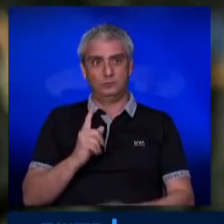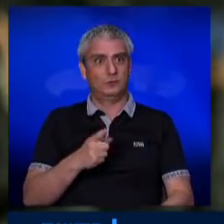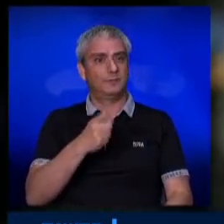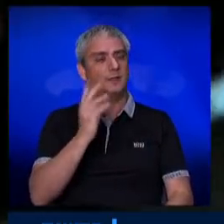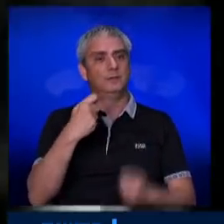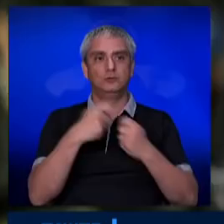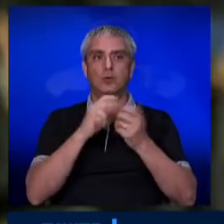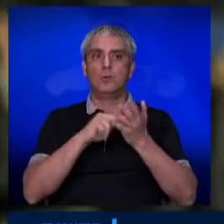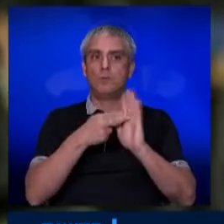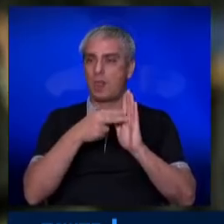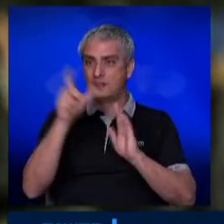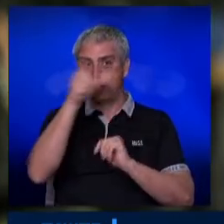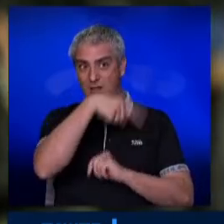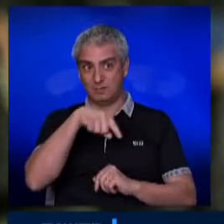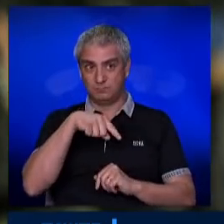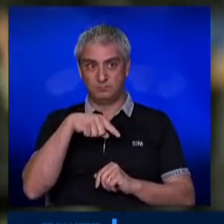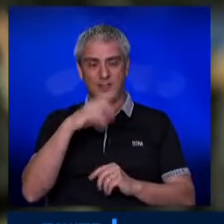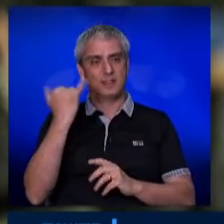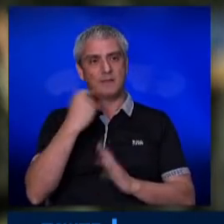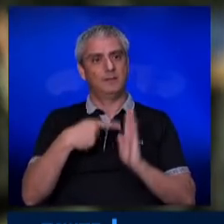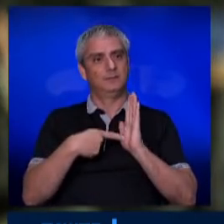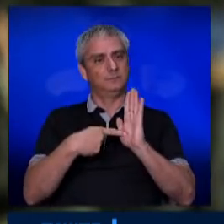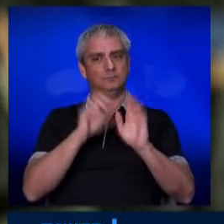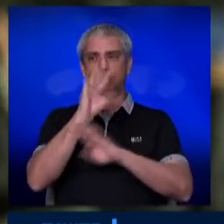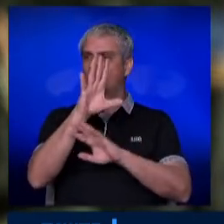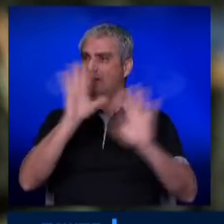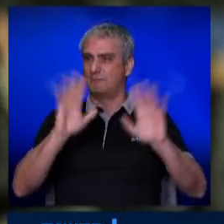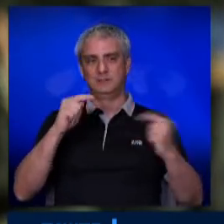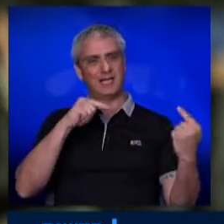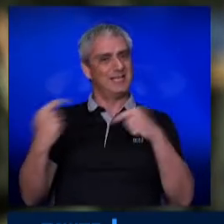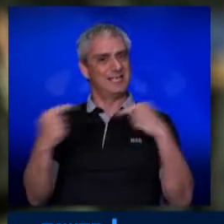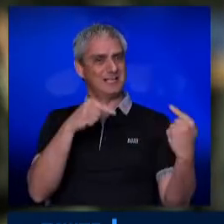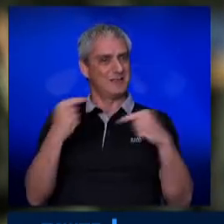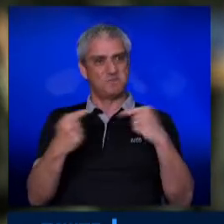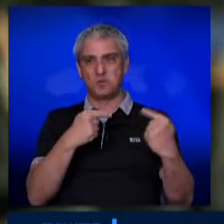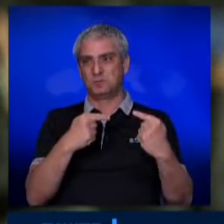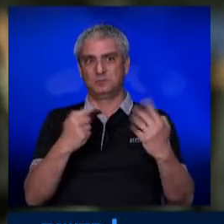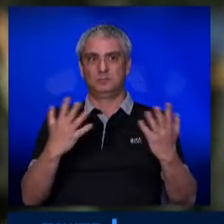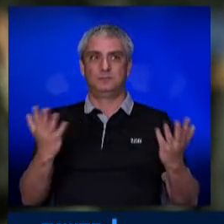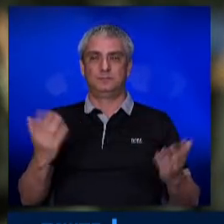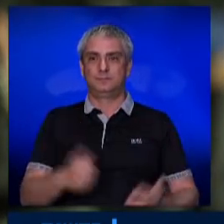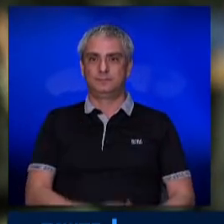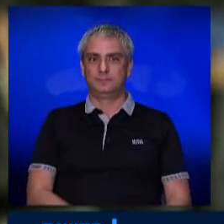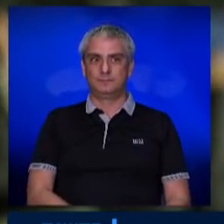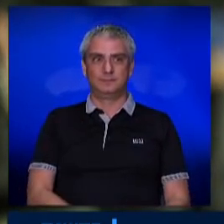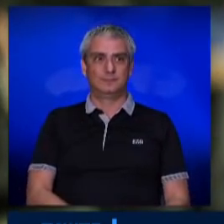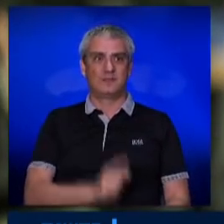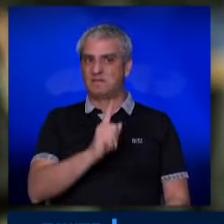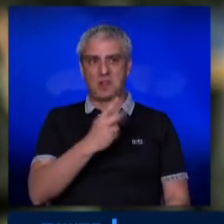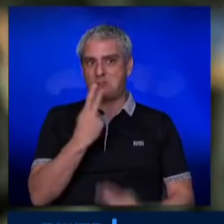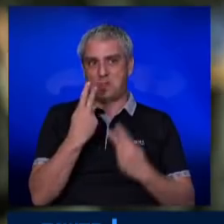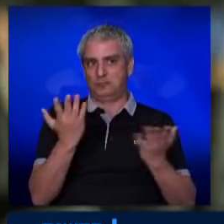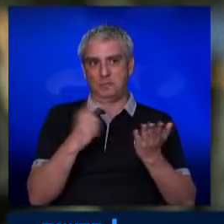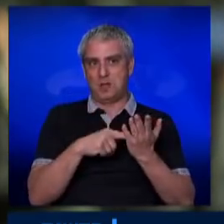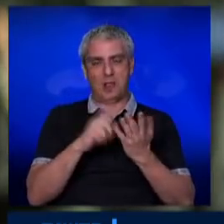Politique, enfin, c'est vraiment la, enfin, les politiciens, tout ça, c'est toujours des débats. Et c'est pas des débats